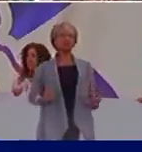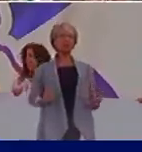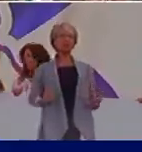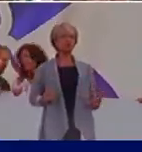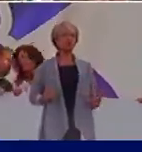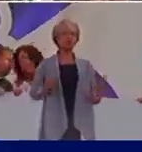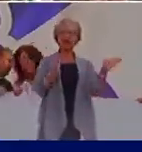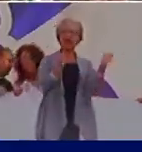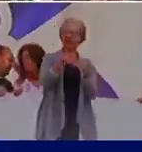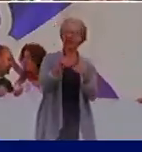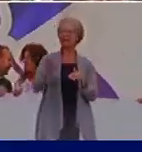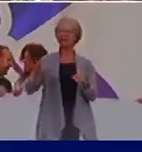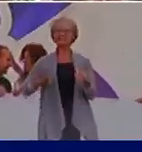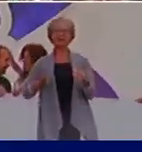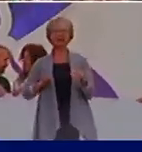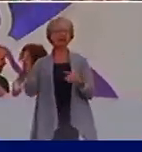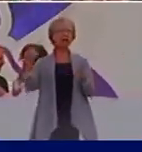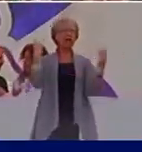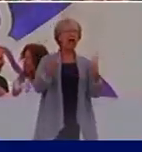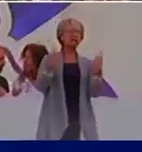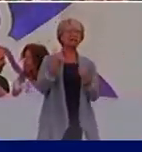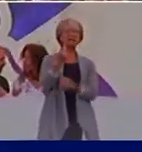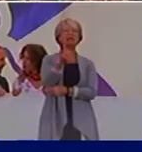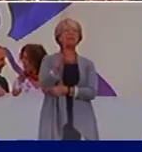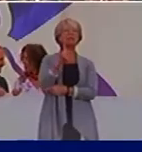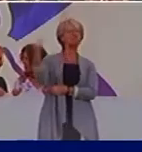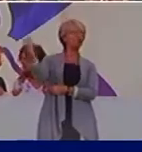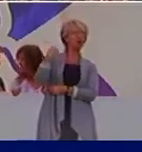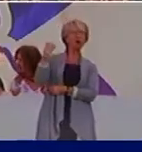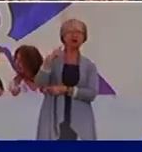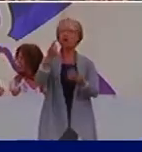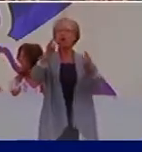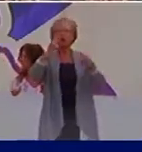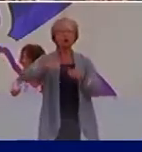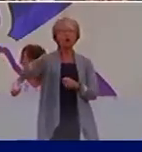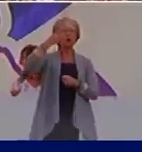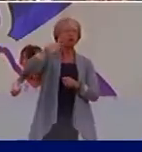alla Camera e al Senato aspettando la pensione.